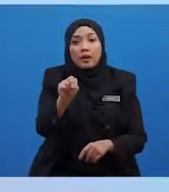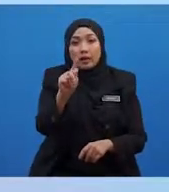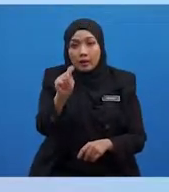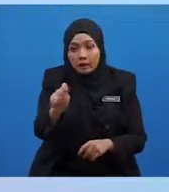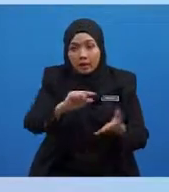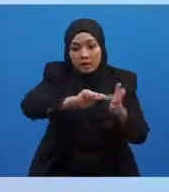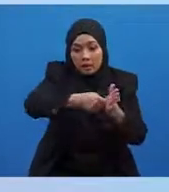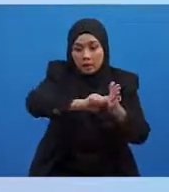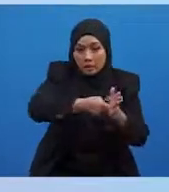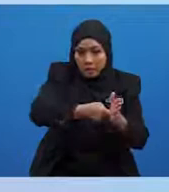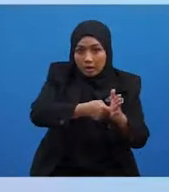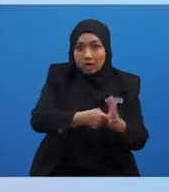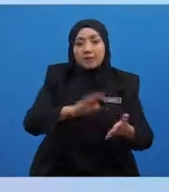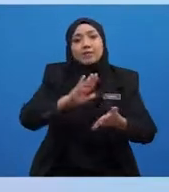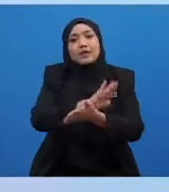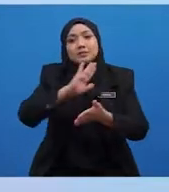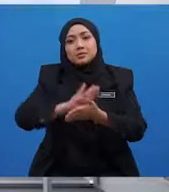kertas.